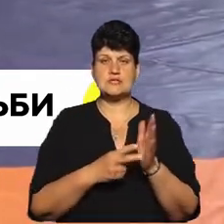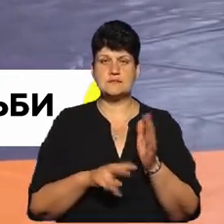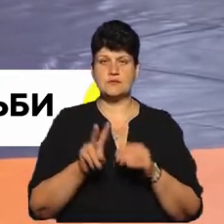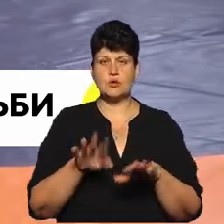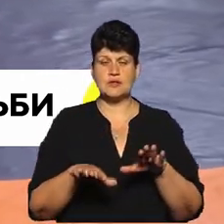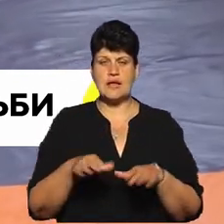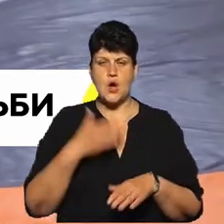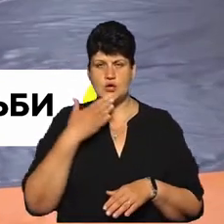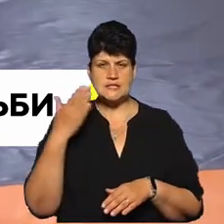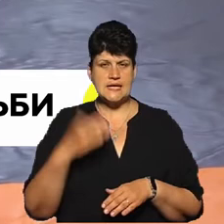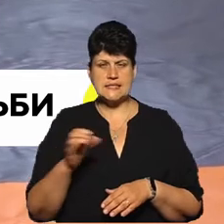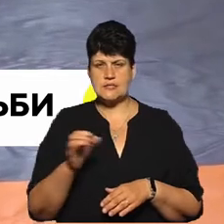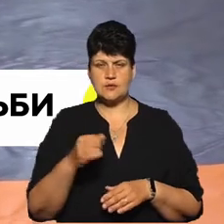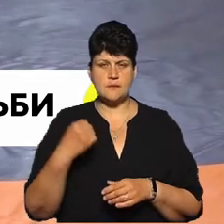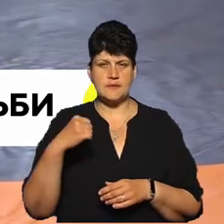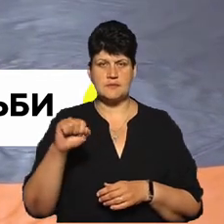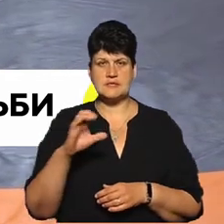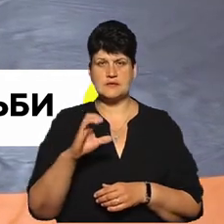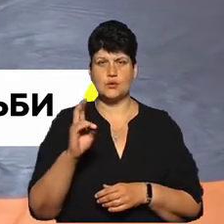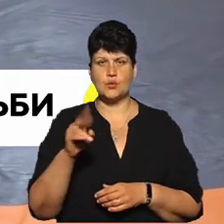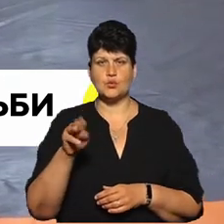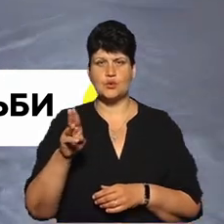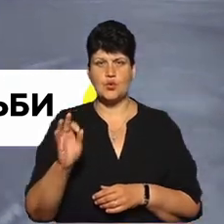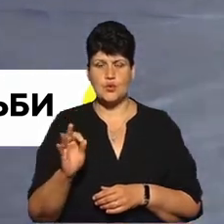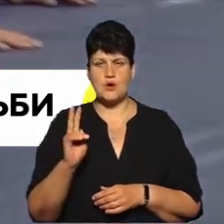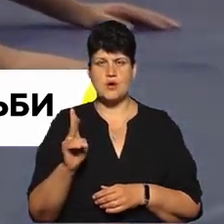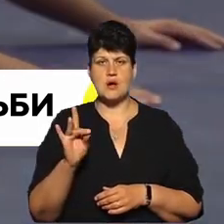поєдинку переміг Сергій Худько з Кременчука.